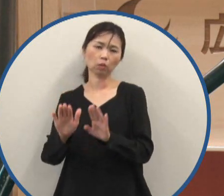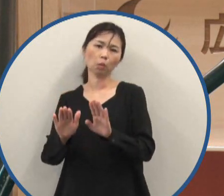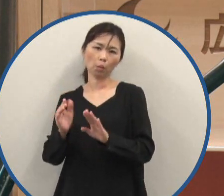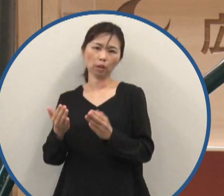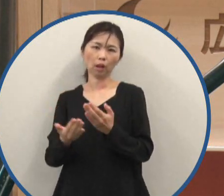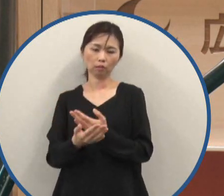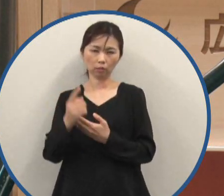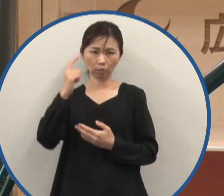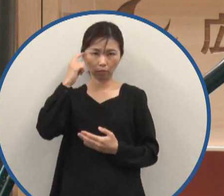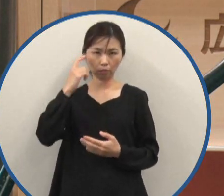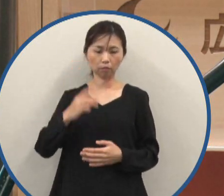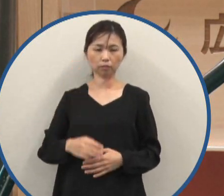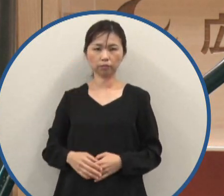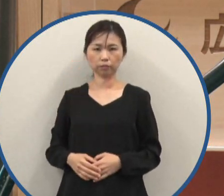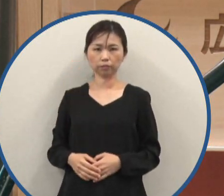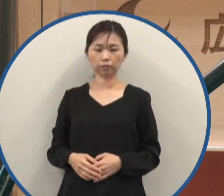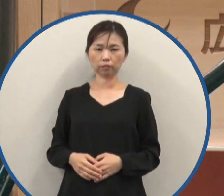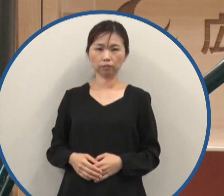ういう中で、